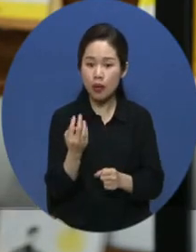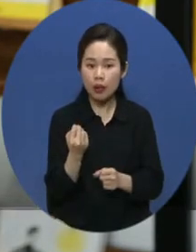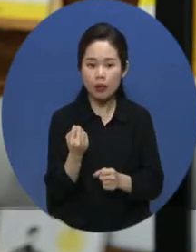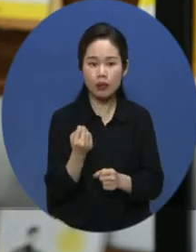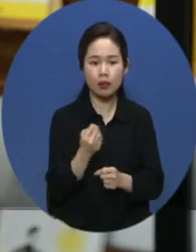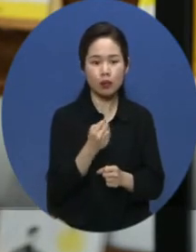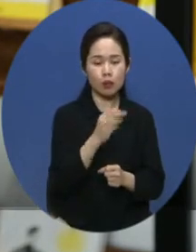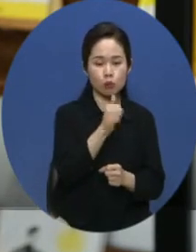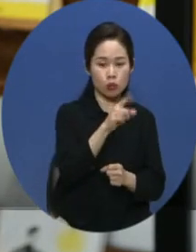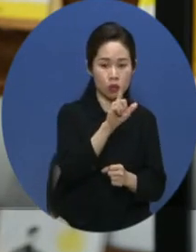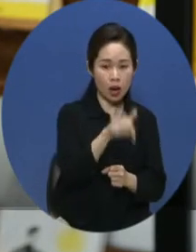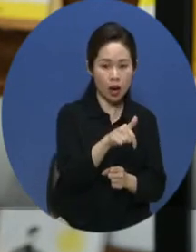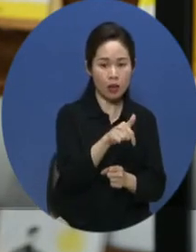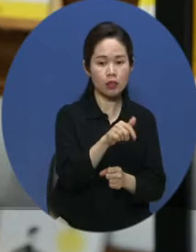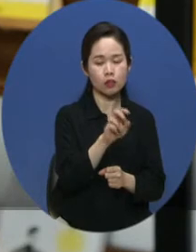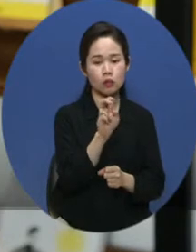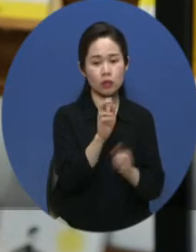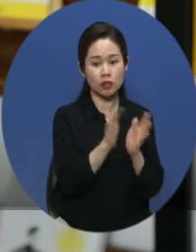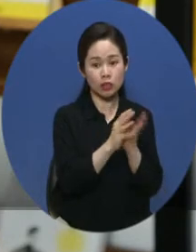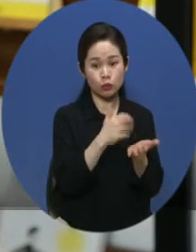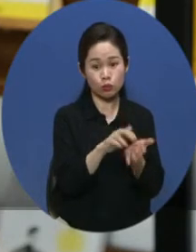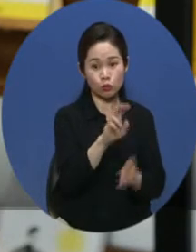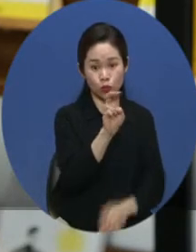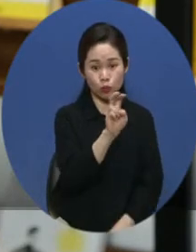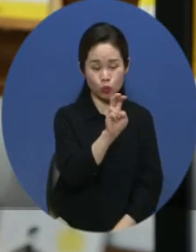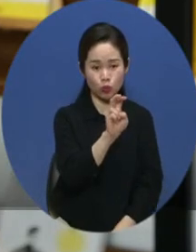한 20권 정도 되고요. 그리고